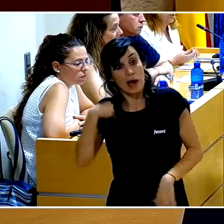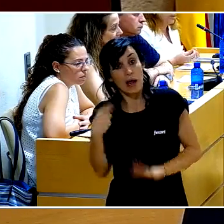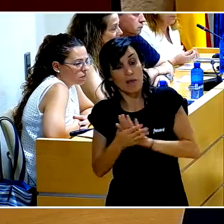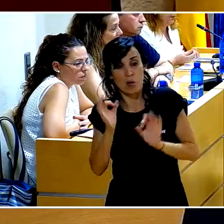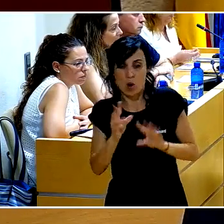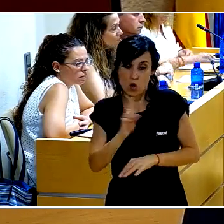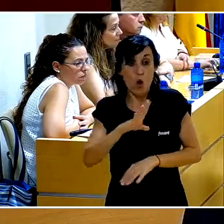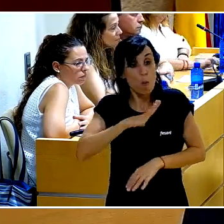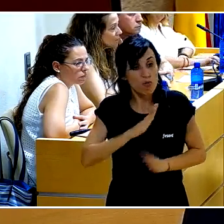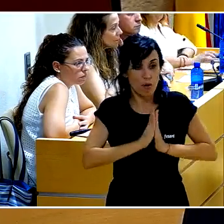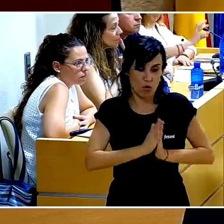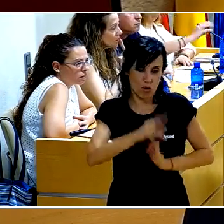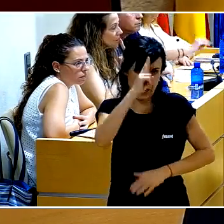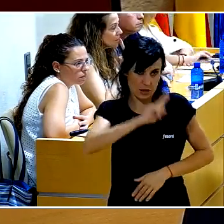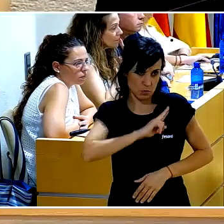nos respete.